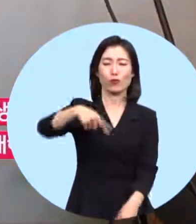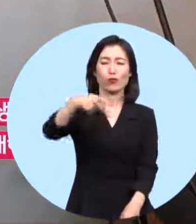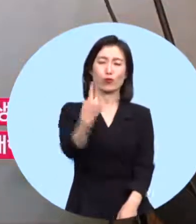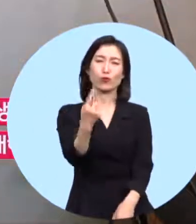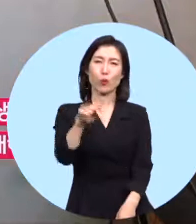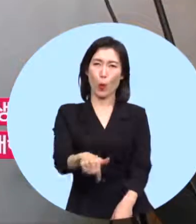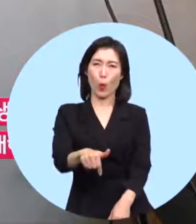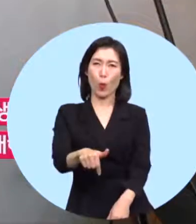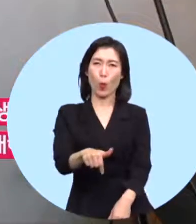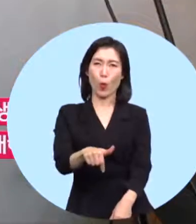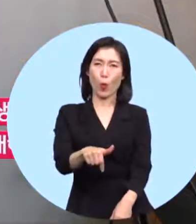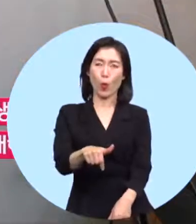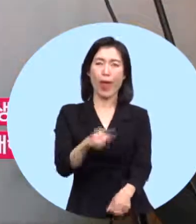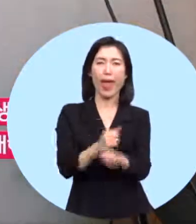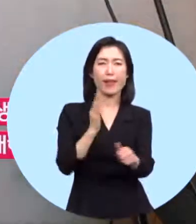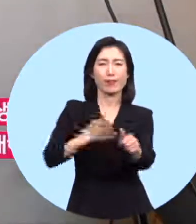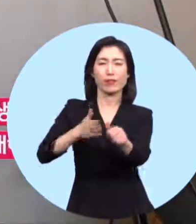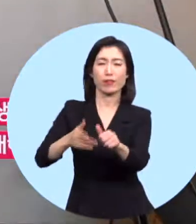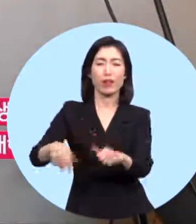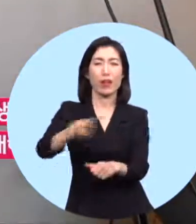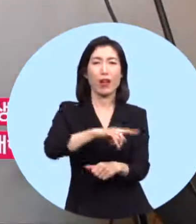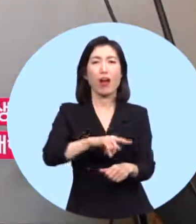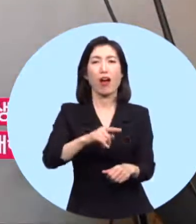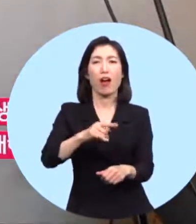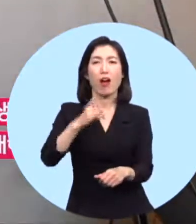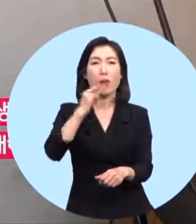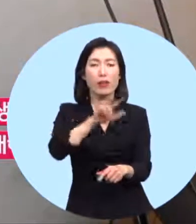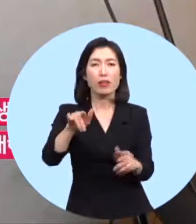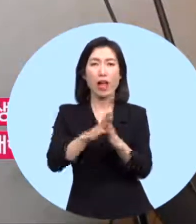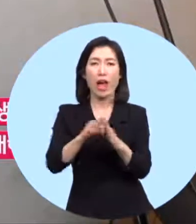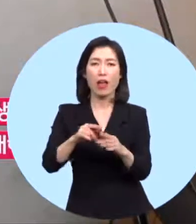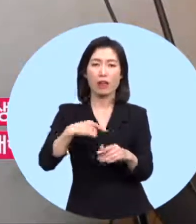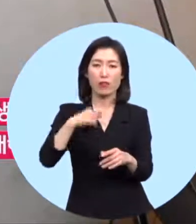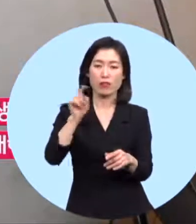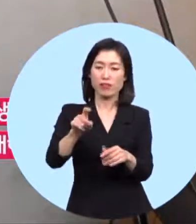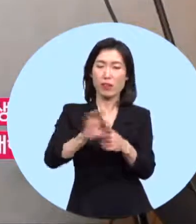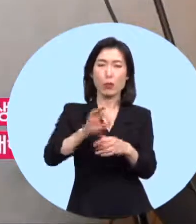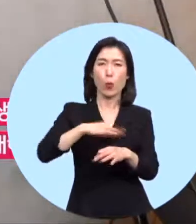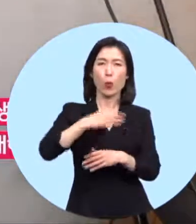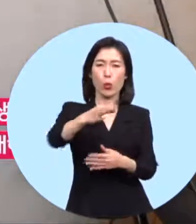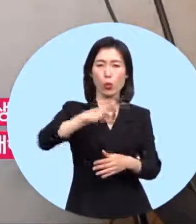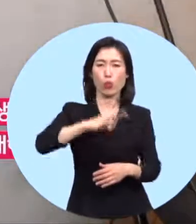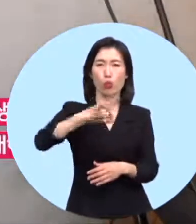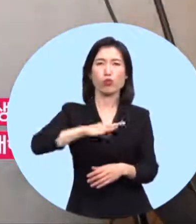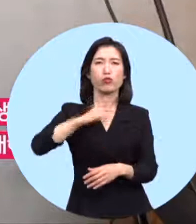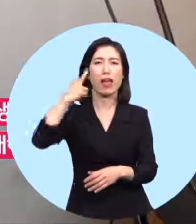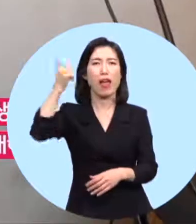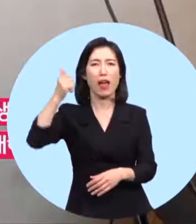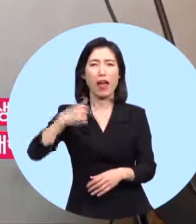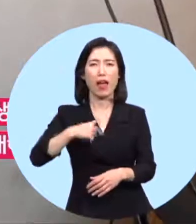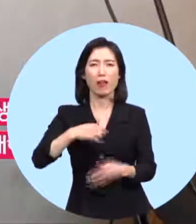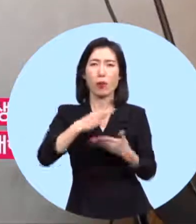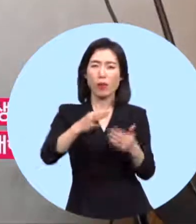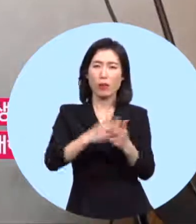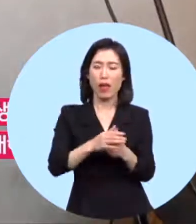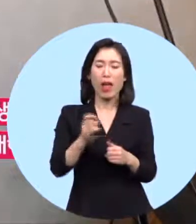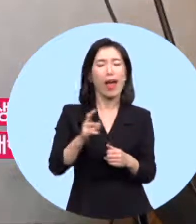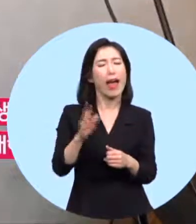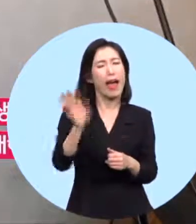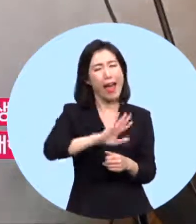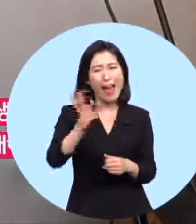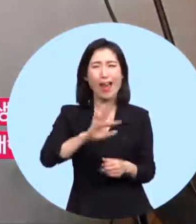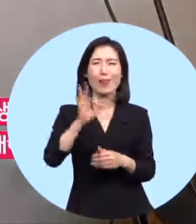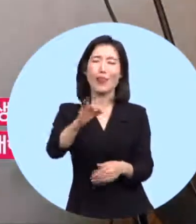그랬더니 구독료를 내야 되는 줄 알고 무슨 신문 배달인 줄 아시다니까요. 그리고 임성환 TV에 좀 와서 좋아요를